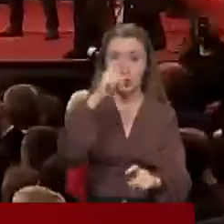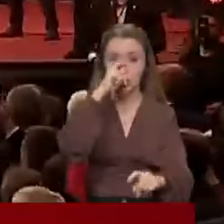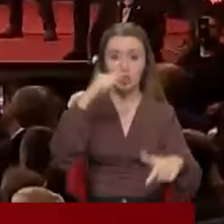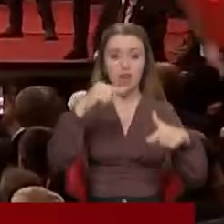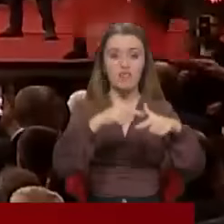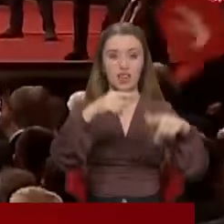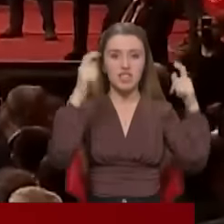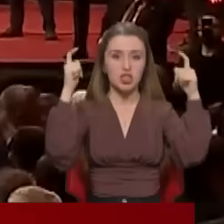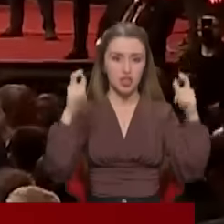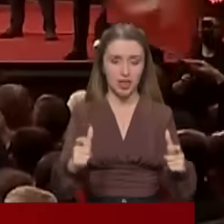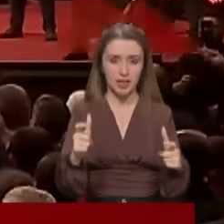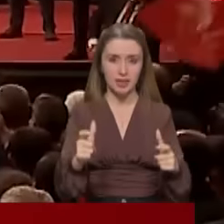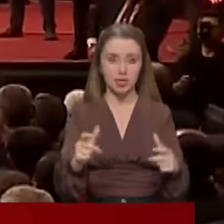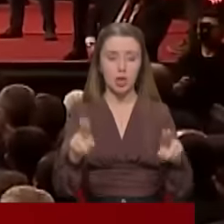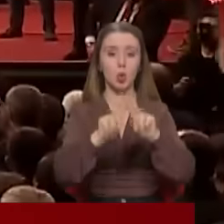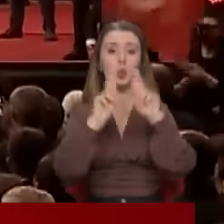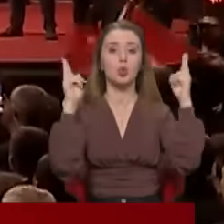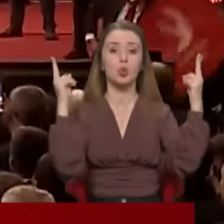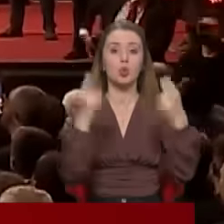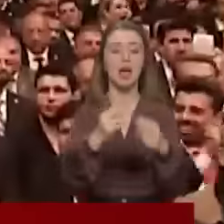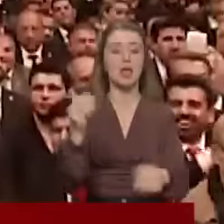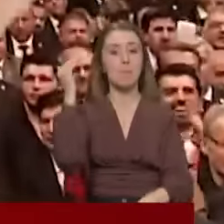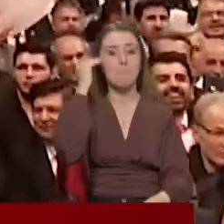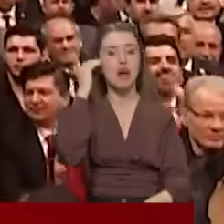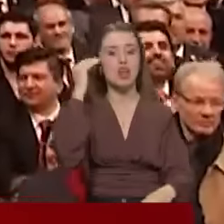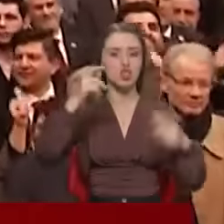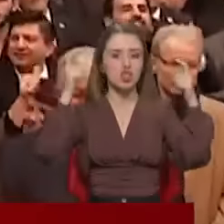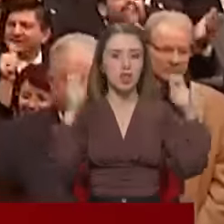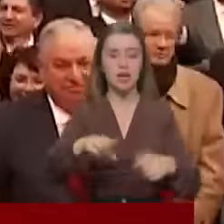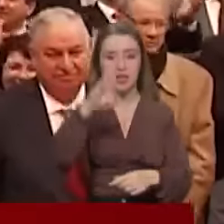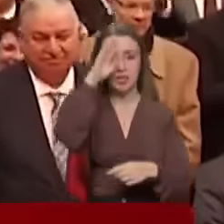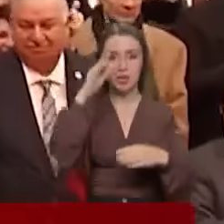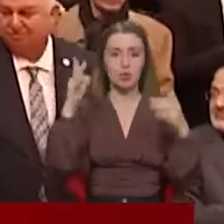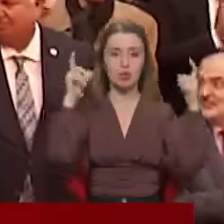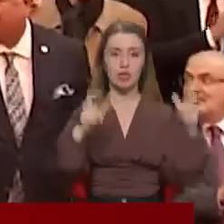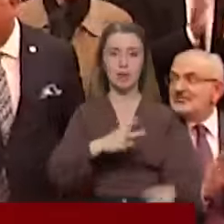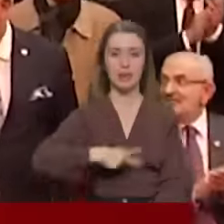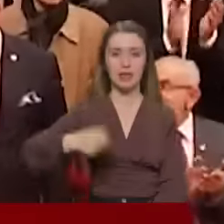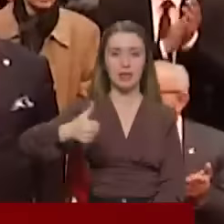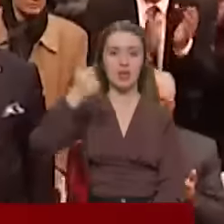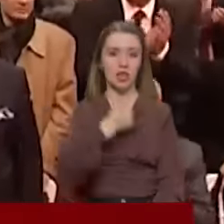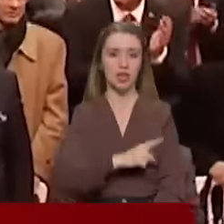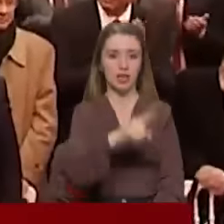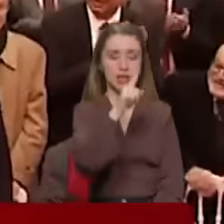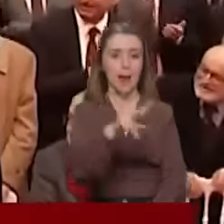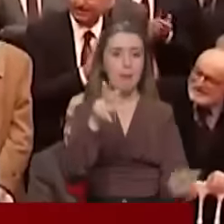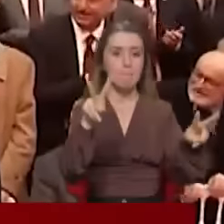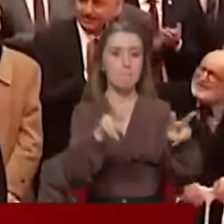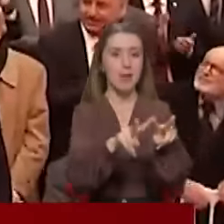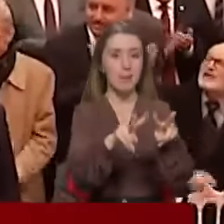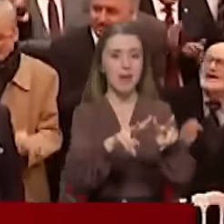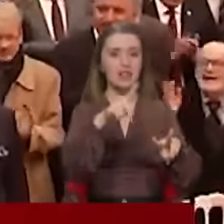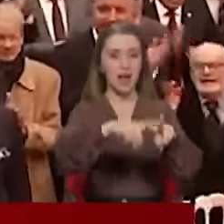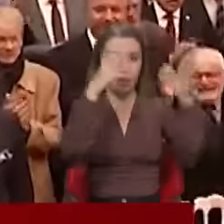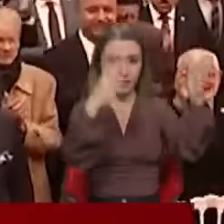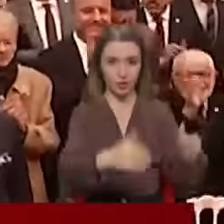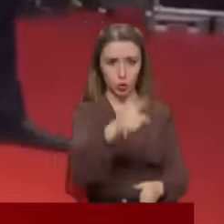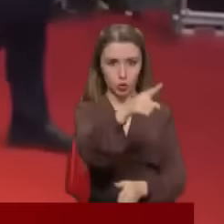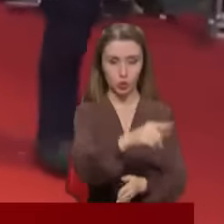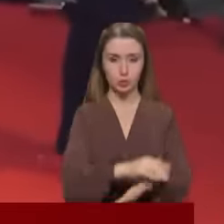Fatih'in şehri, dünyanın baş şehri, İstanbul Büyükşehir Belediye Başkan adayımız Mehmet